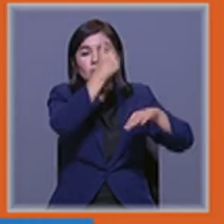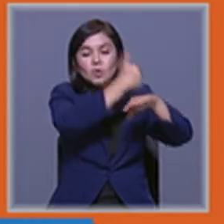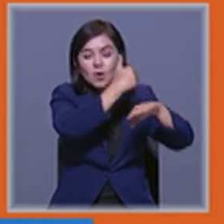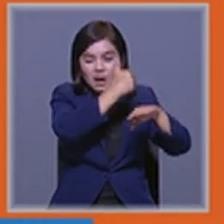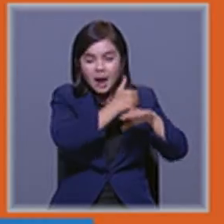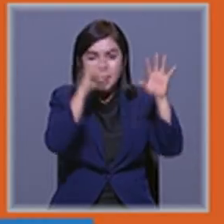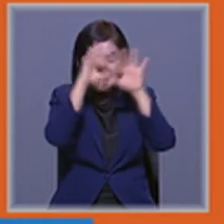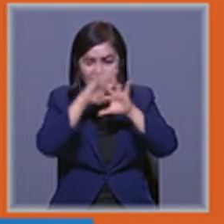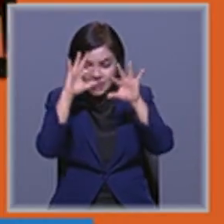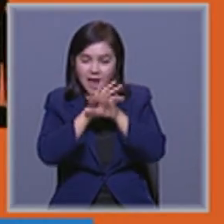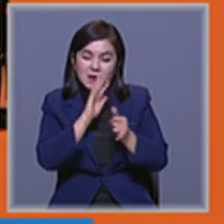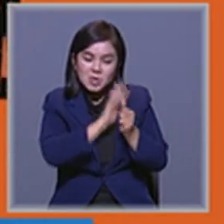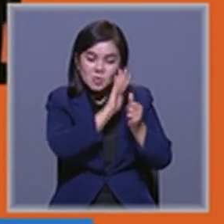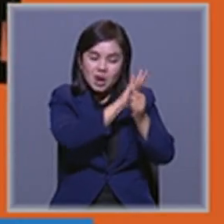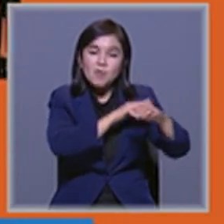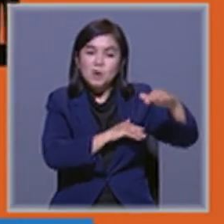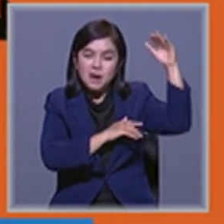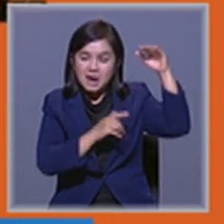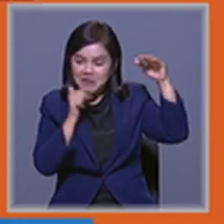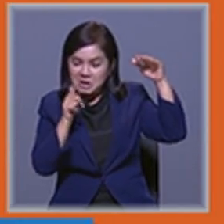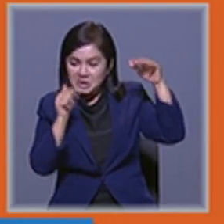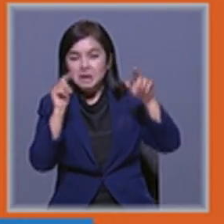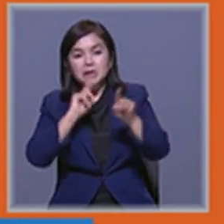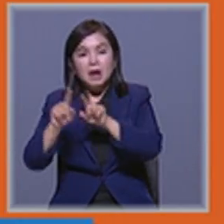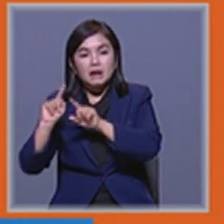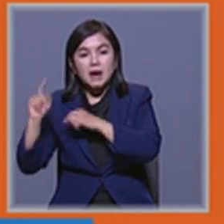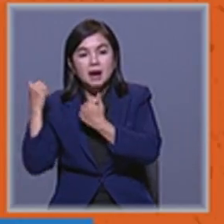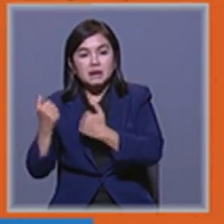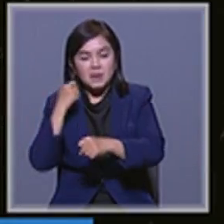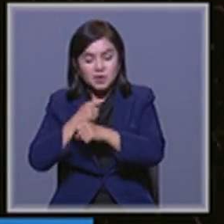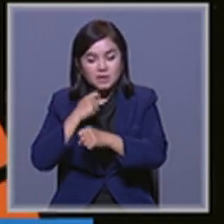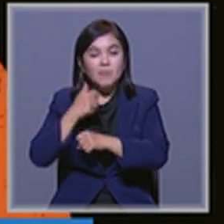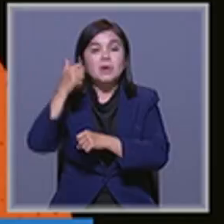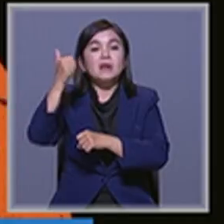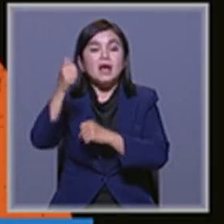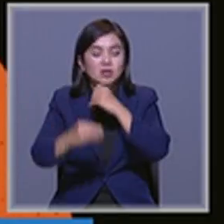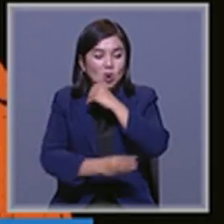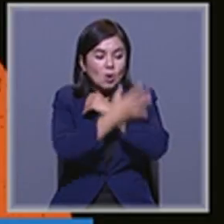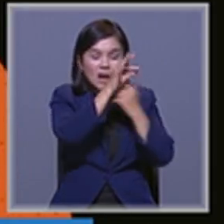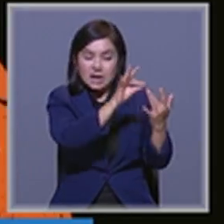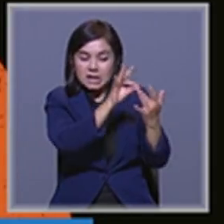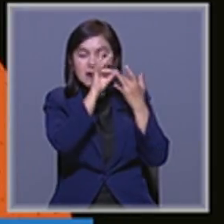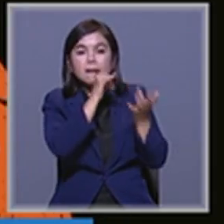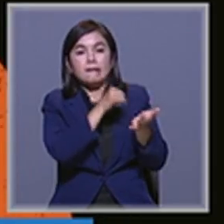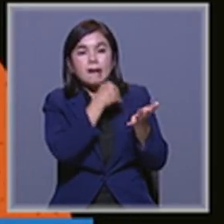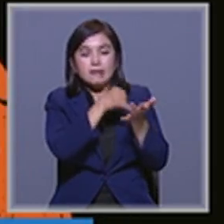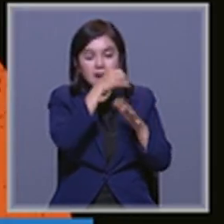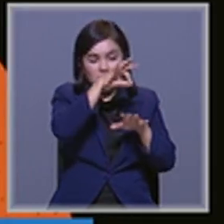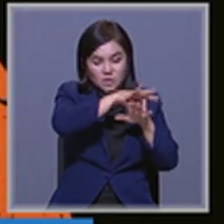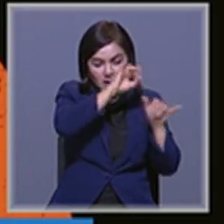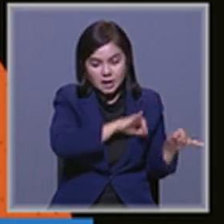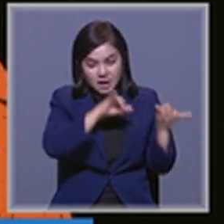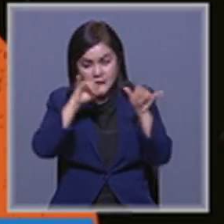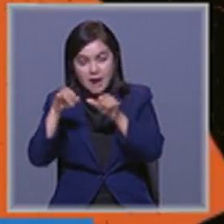นที่ดูแลเจ้านายดีทำงานให้เจ้านายได้ก็จะมีโอกาสได้รับการแต่งตั้งโยกย้ายไปก่อนนะ